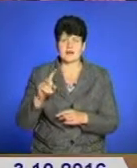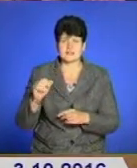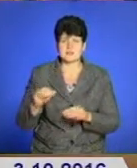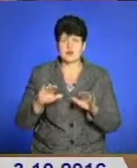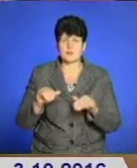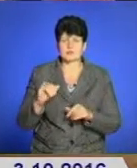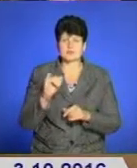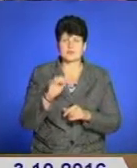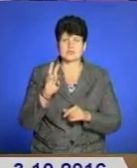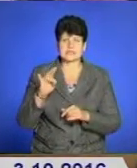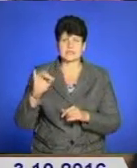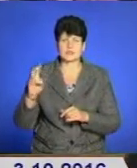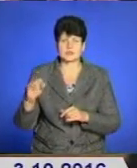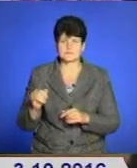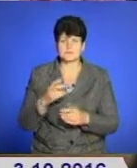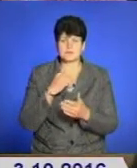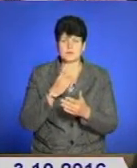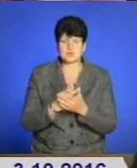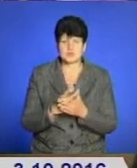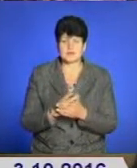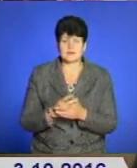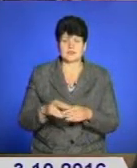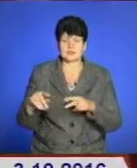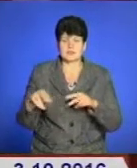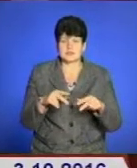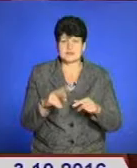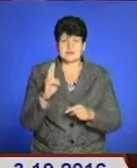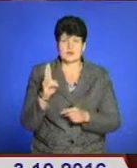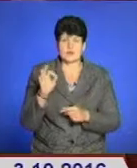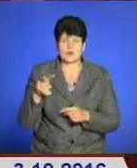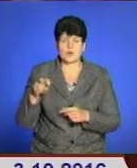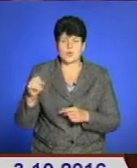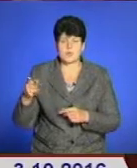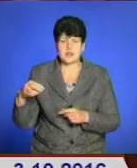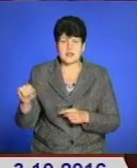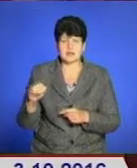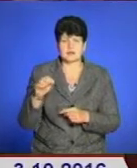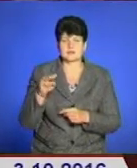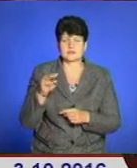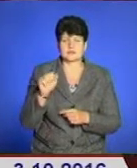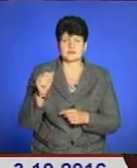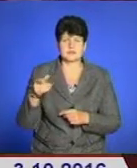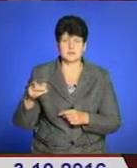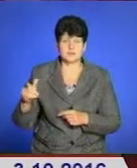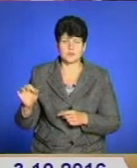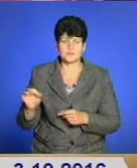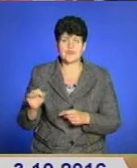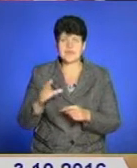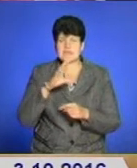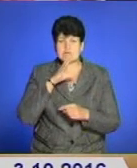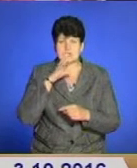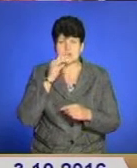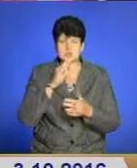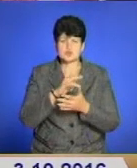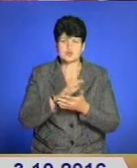Ігор Николишин показав ази танців «Канада», «Фокстрот» і «Коломийки» і навчав глядачів їх танцювати. Ніч у філармонії